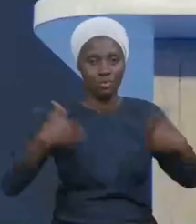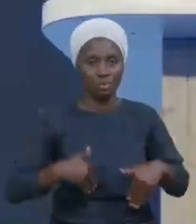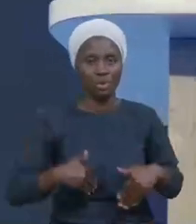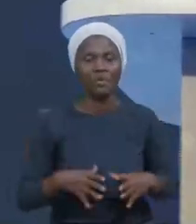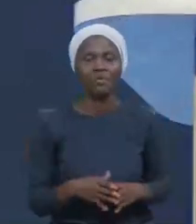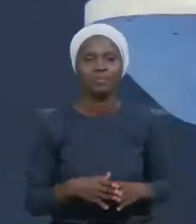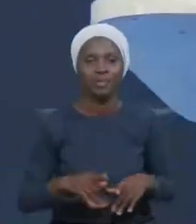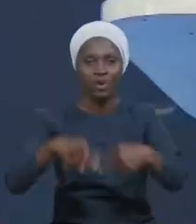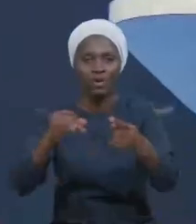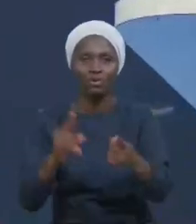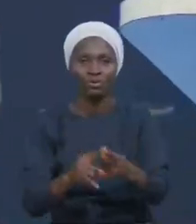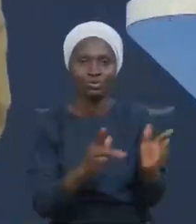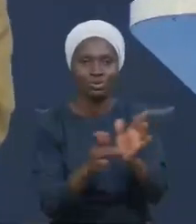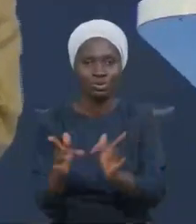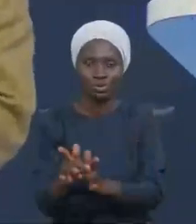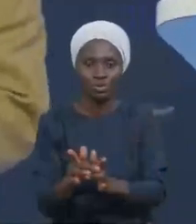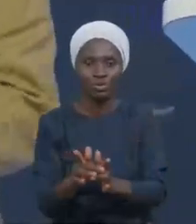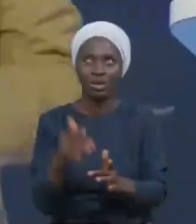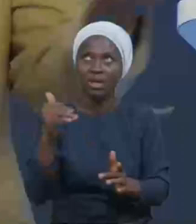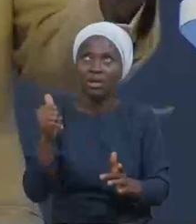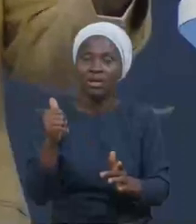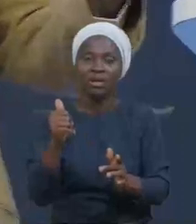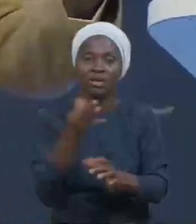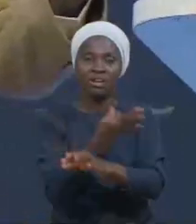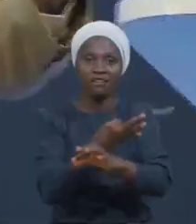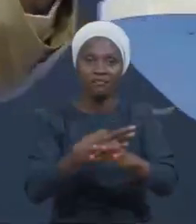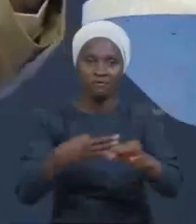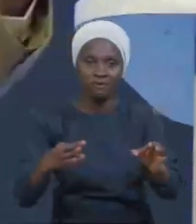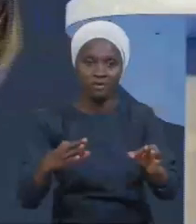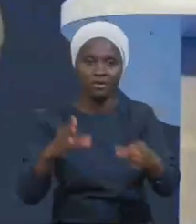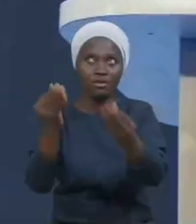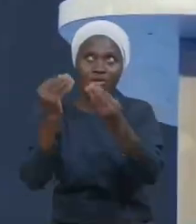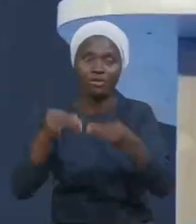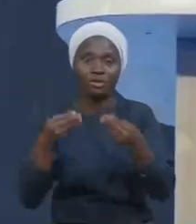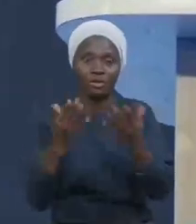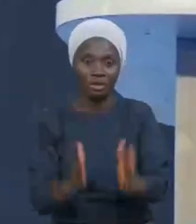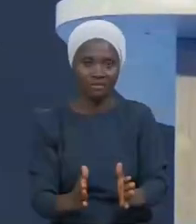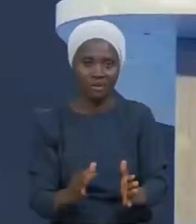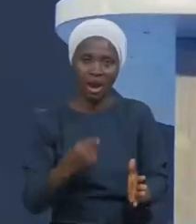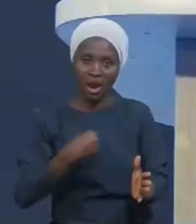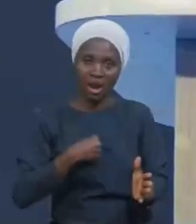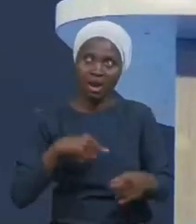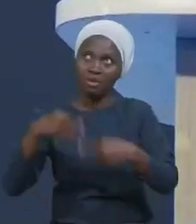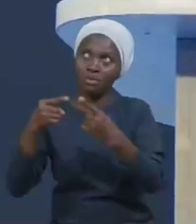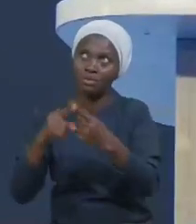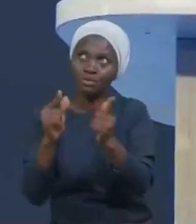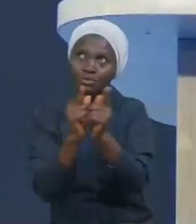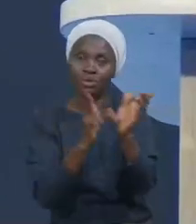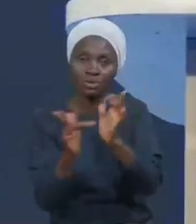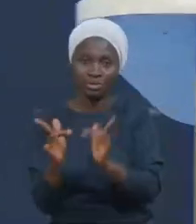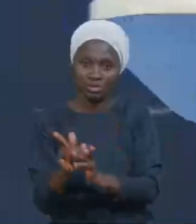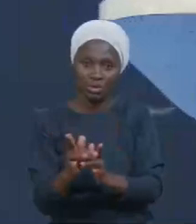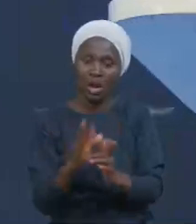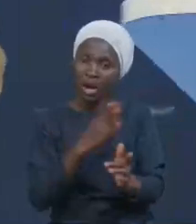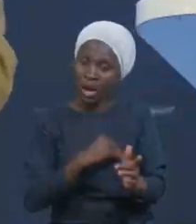la libération, celui qui donne la miséricorde. Je vais à Jésus et une fois que je vais à lui, je